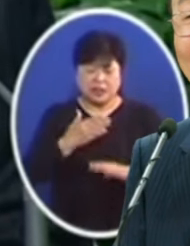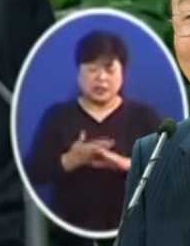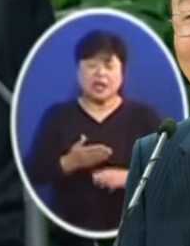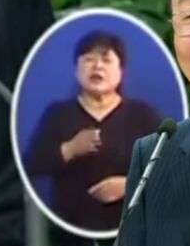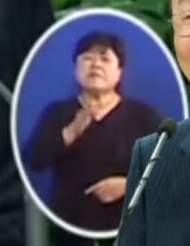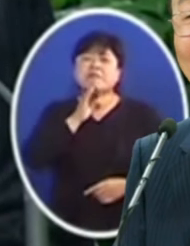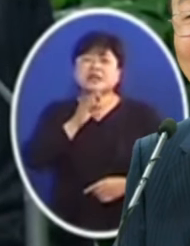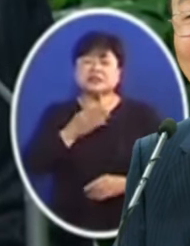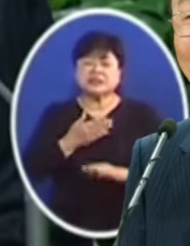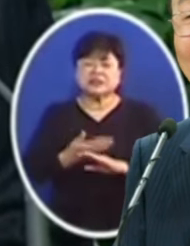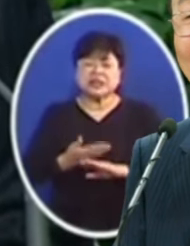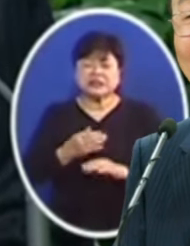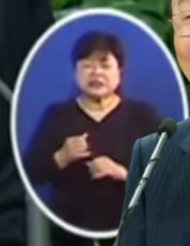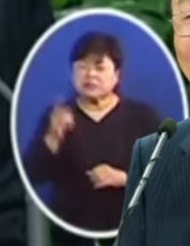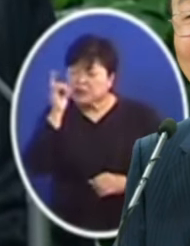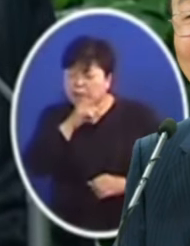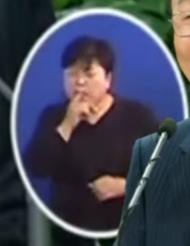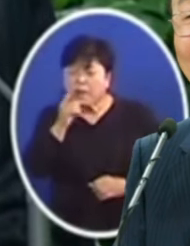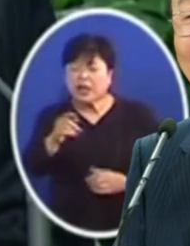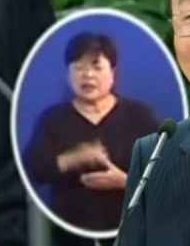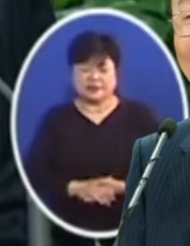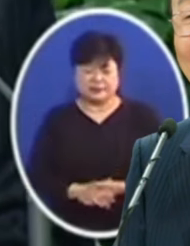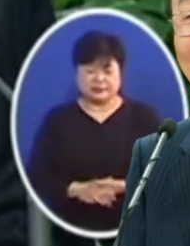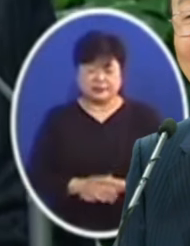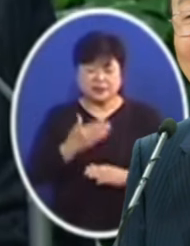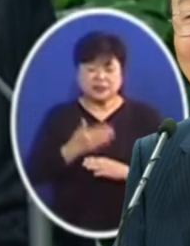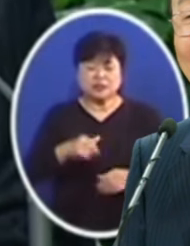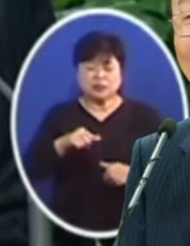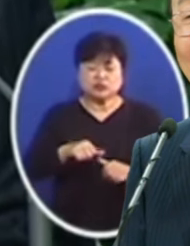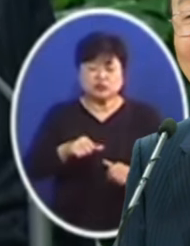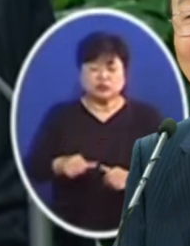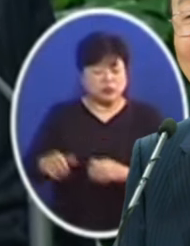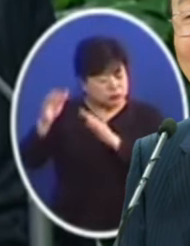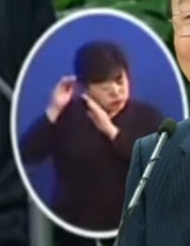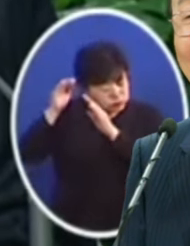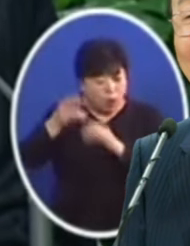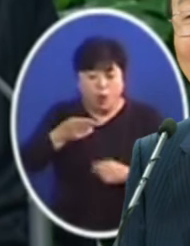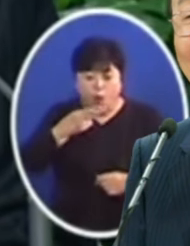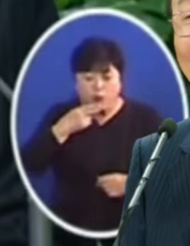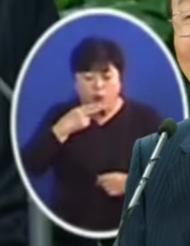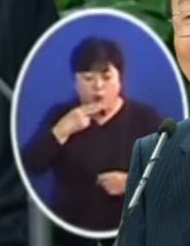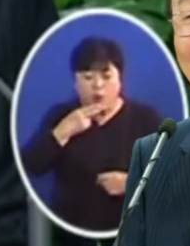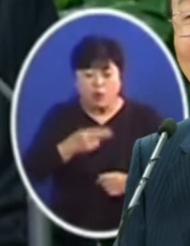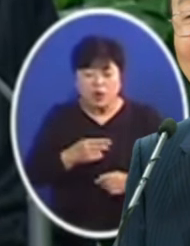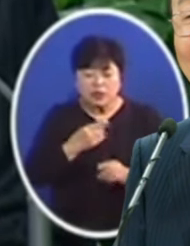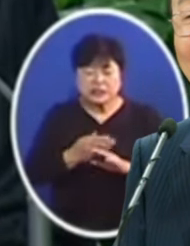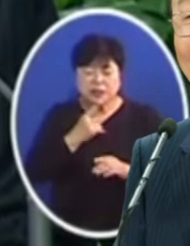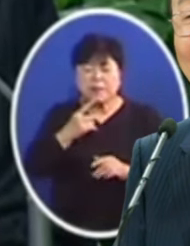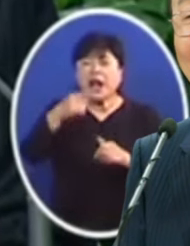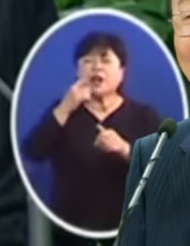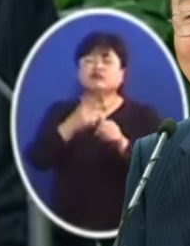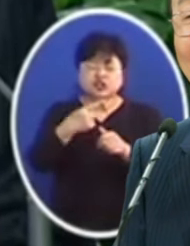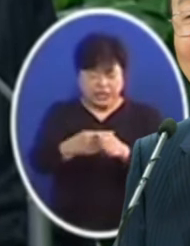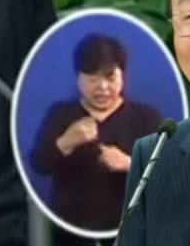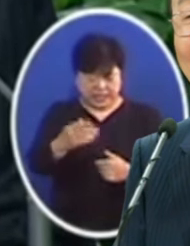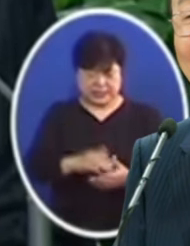다른 사람은 다 나쁘다고 생각하기 때문에 다른 사람의 충고에 귀를 기울이지 않냐고 다른 사람의 말을